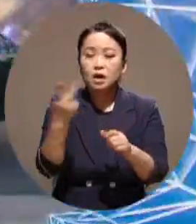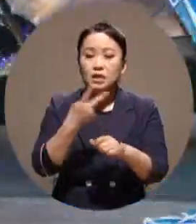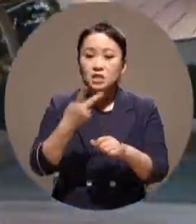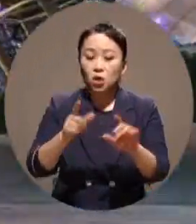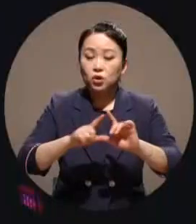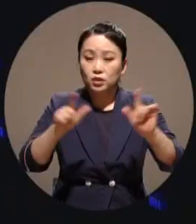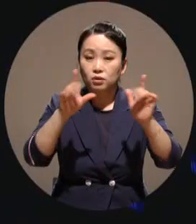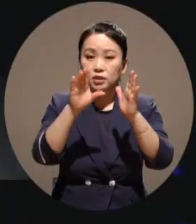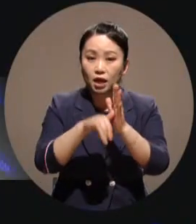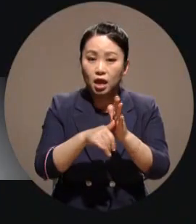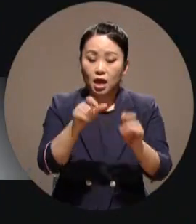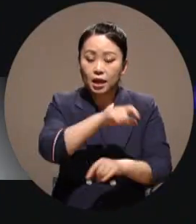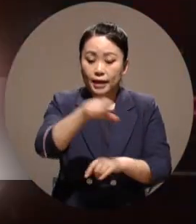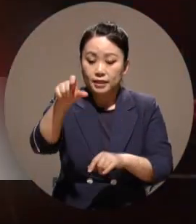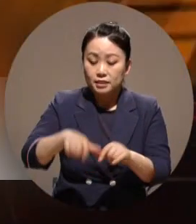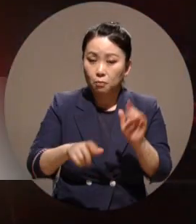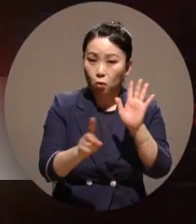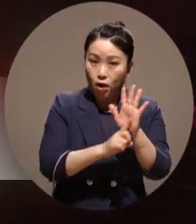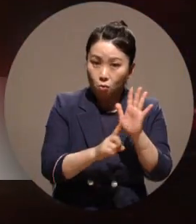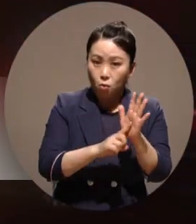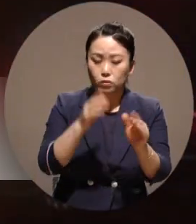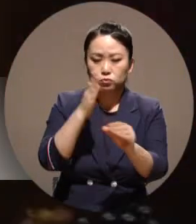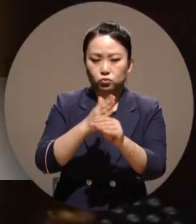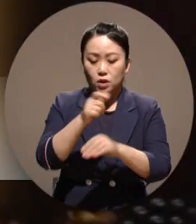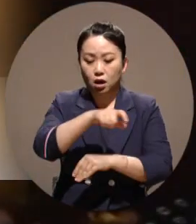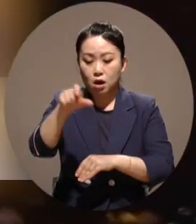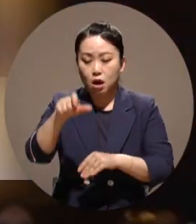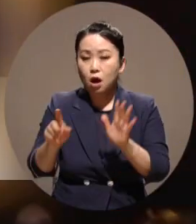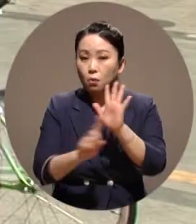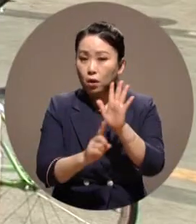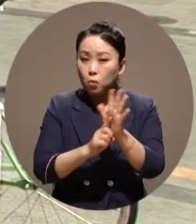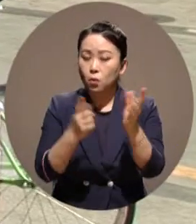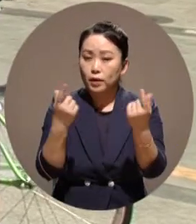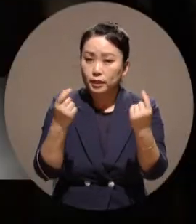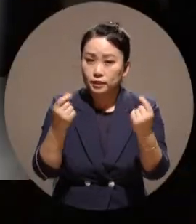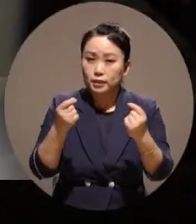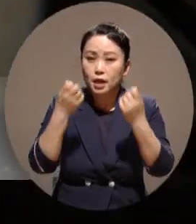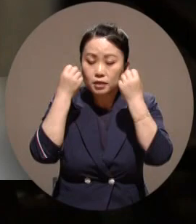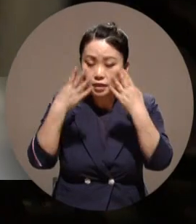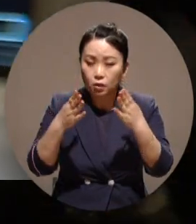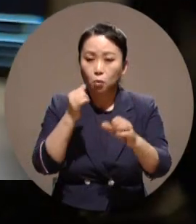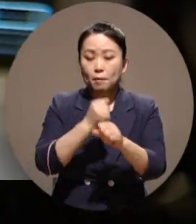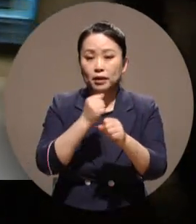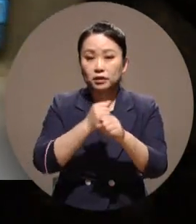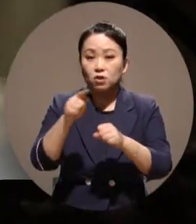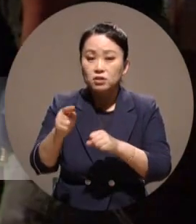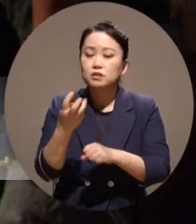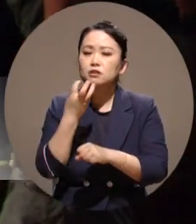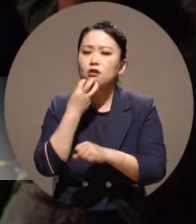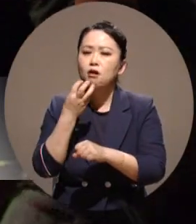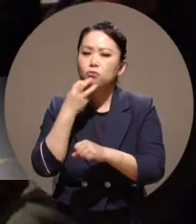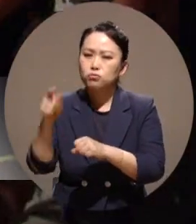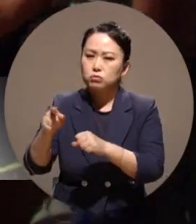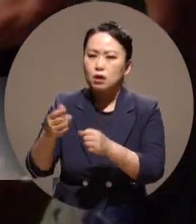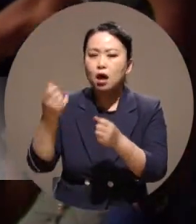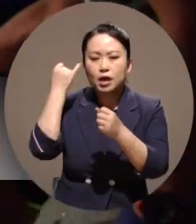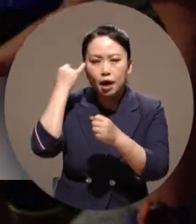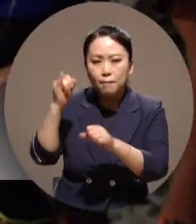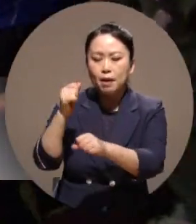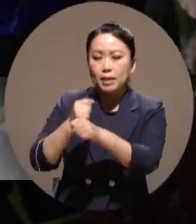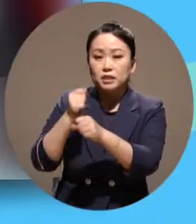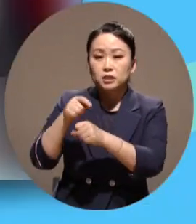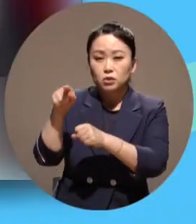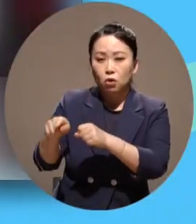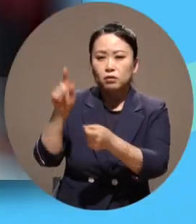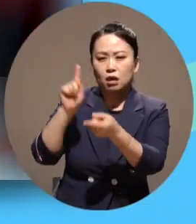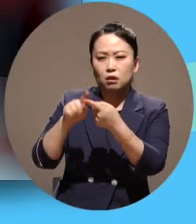2000년대 들어 간접 광고와 중간 광고 같은 새로운 형태의 광고가 서울 본사가 제작한 프로그램에 안착하면서 지역